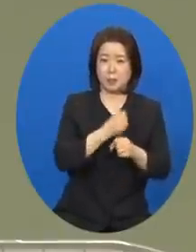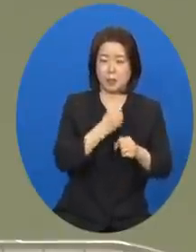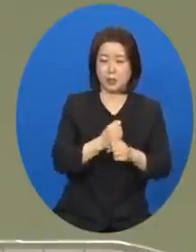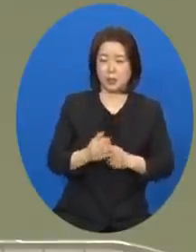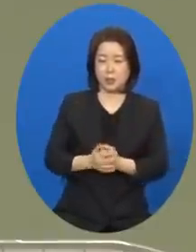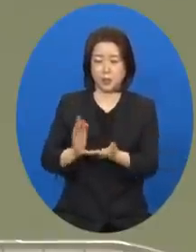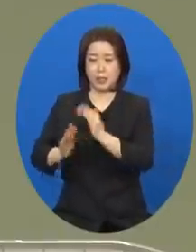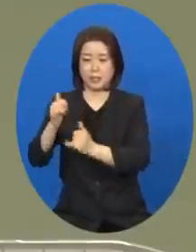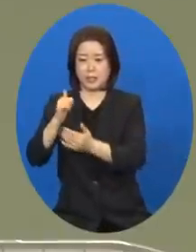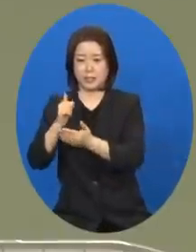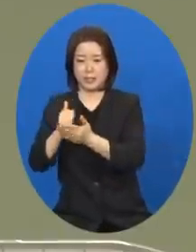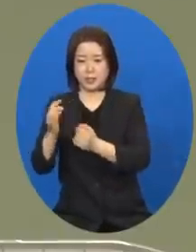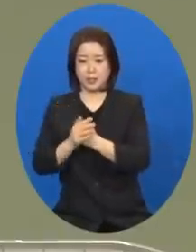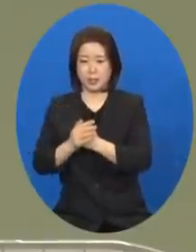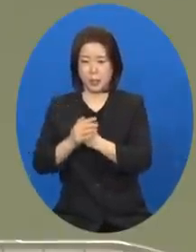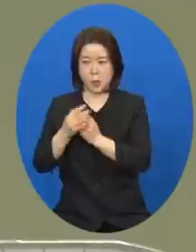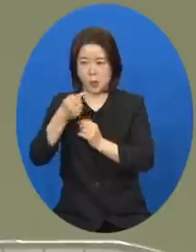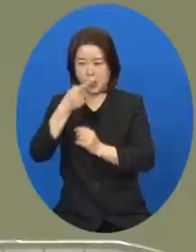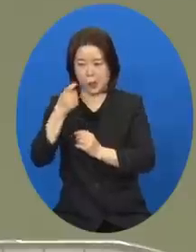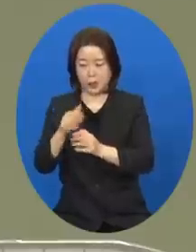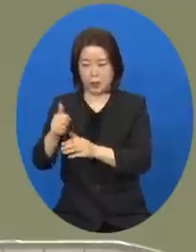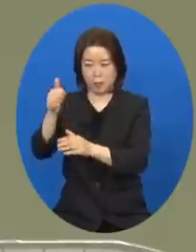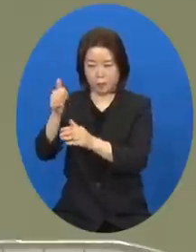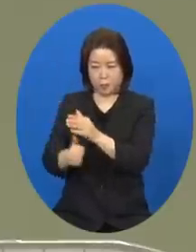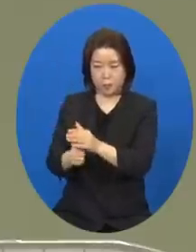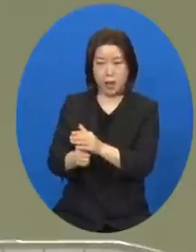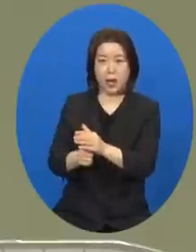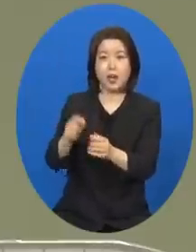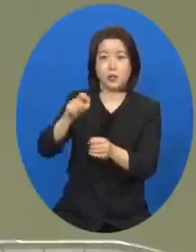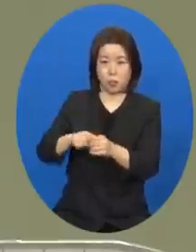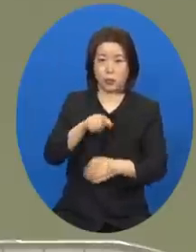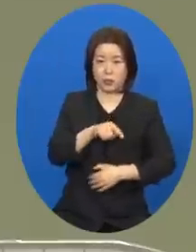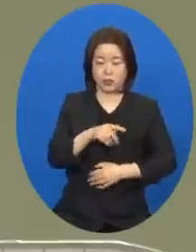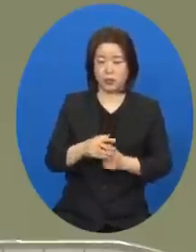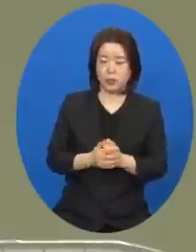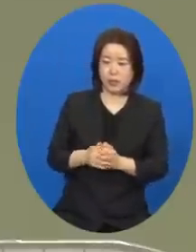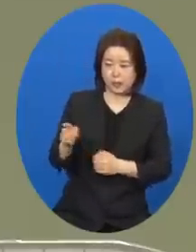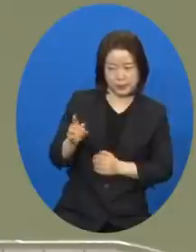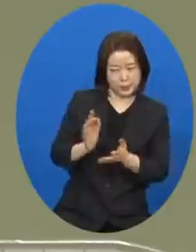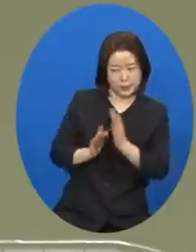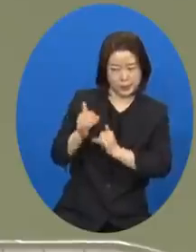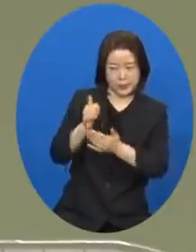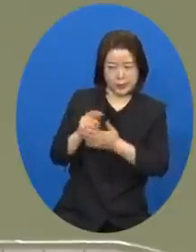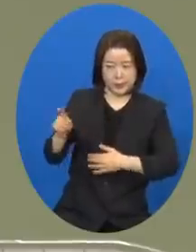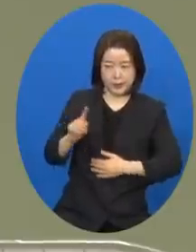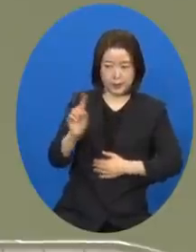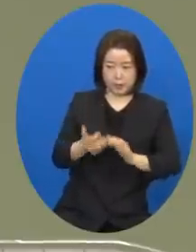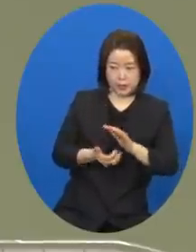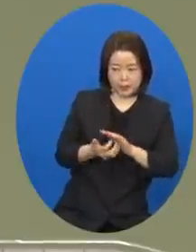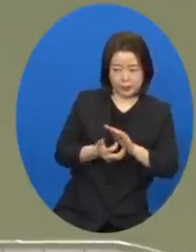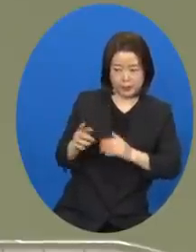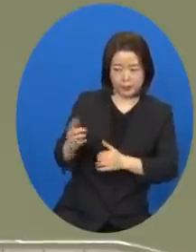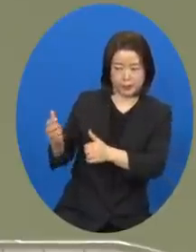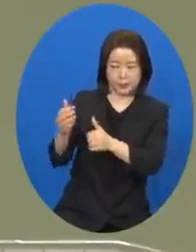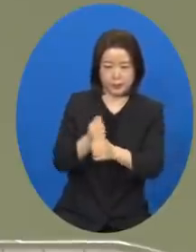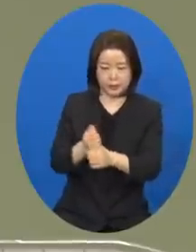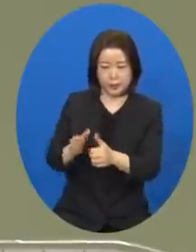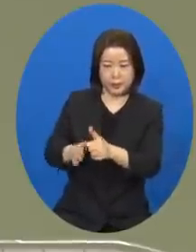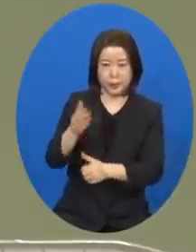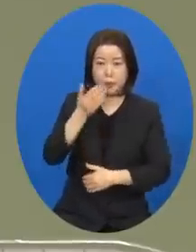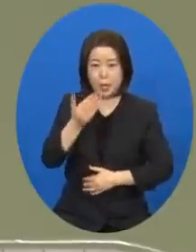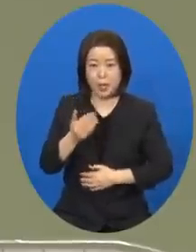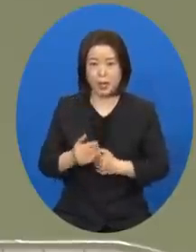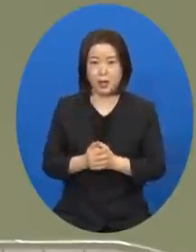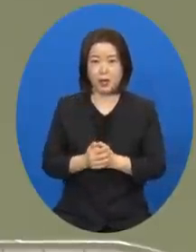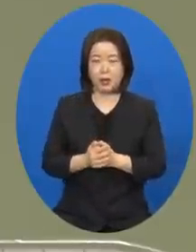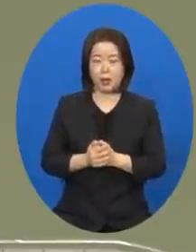몰아넣는 사건이었습니다. 하여튼 꼬투리를 잡아야 예수님을 죽일 텐데 마땅하게 예수님을